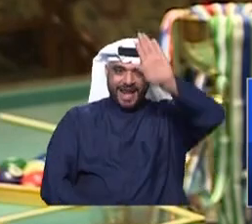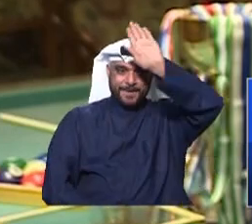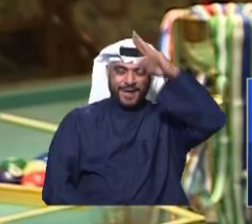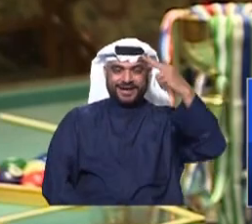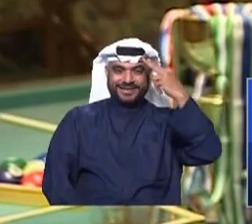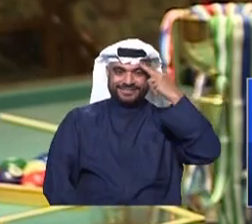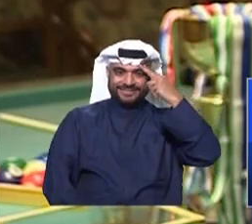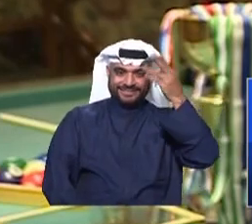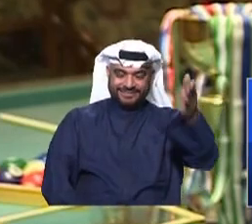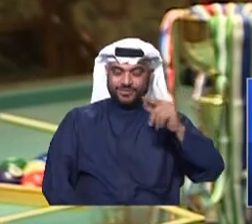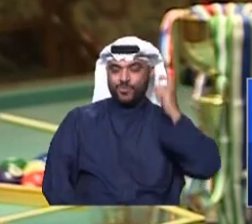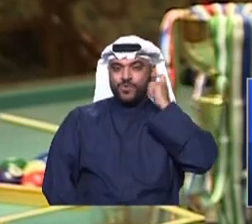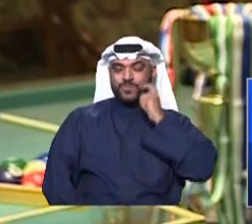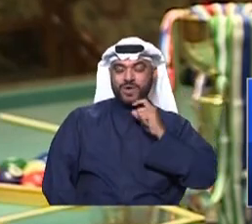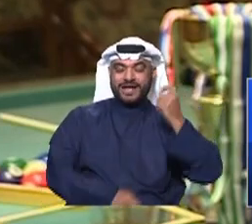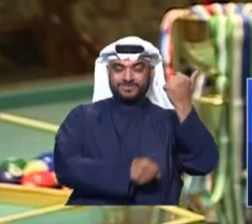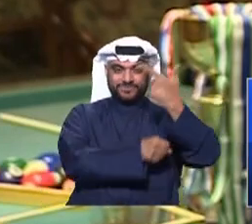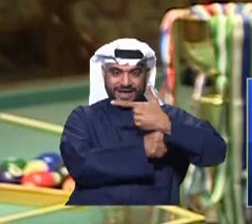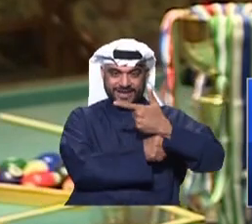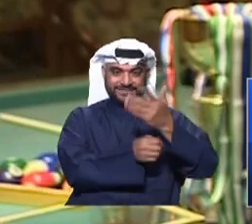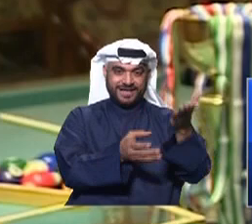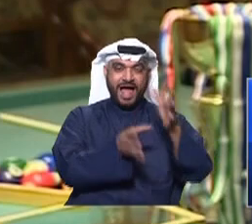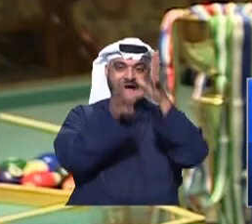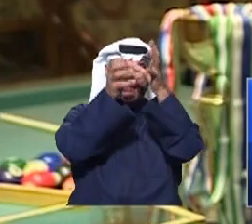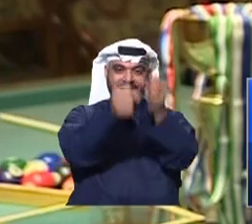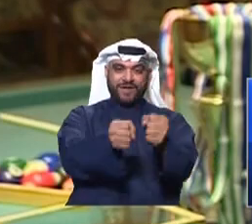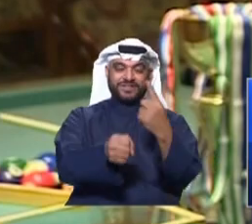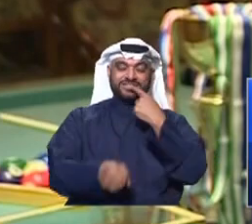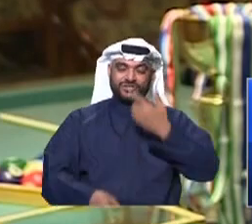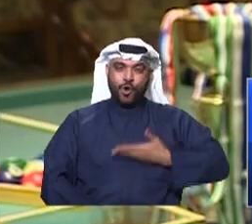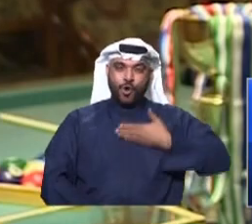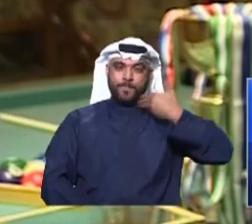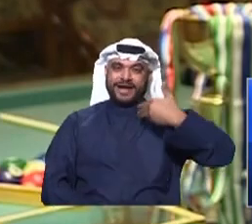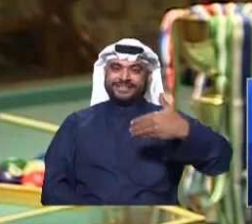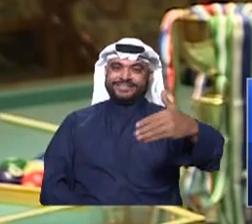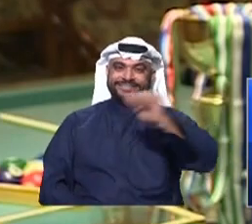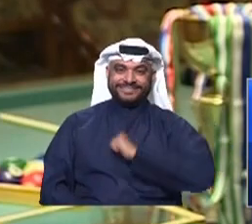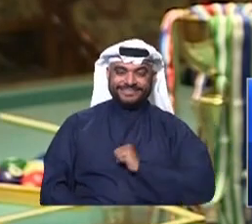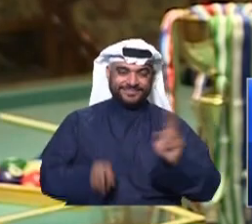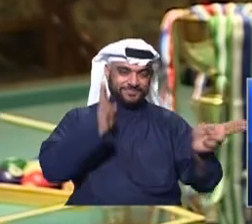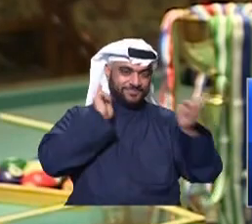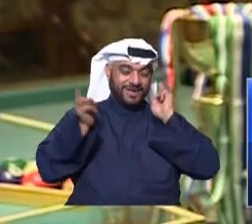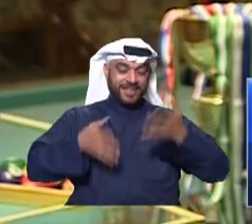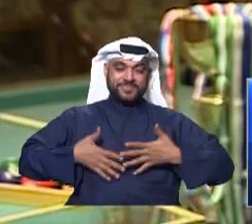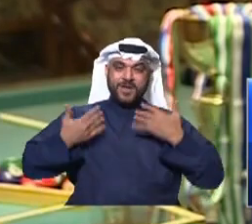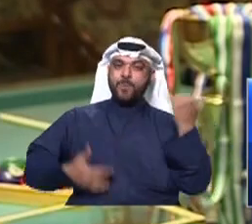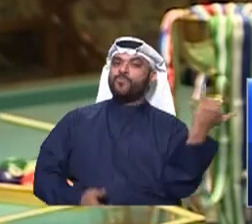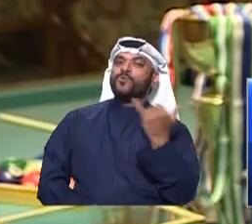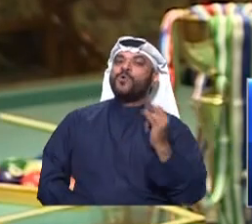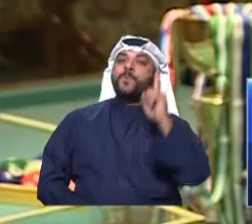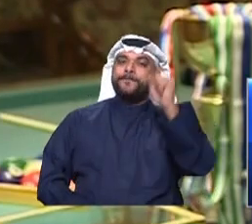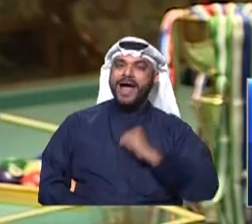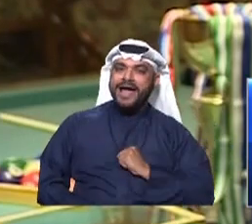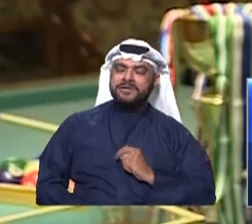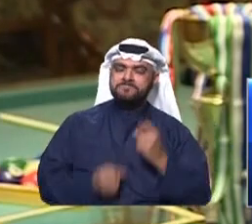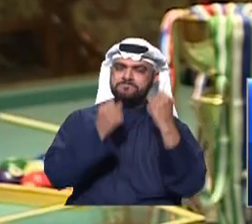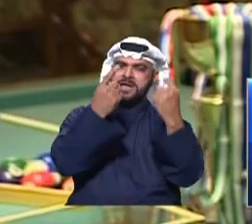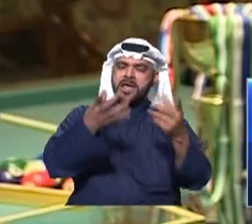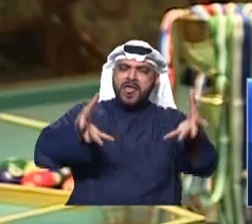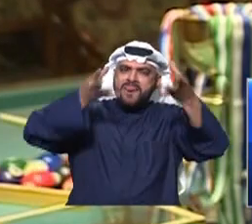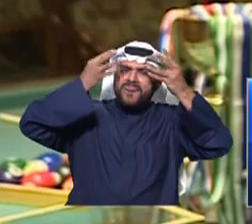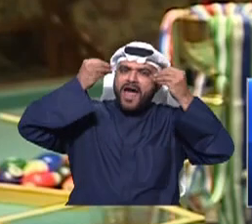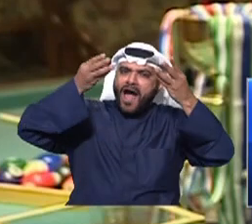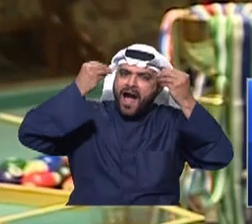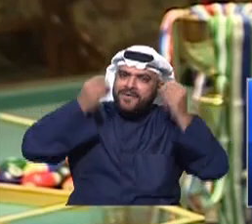العزيز وسمو ولي العهد الأمير محمد بن سلمان الله يحفظهم ويطول في أعمارهم. فهذه المناسبة الوطنية مهمة جدا، تنعكس انعكاس كامل على الثقافة